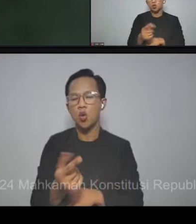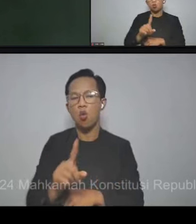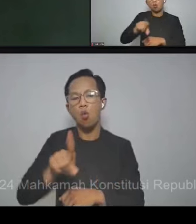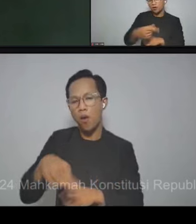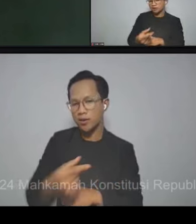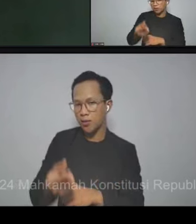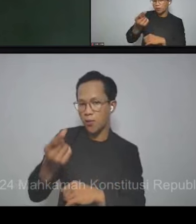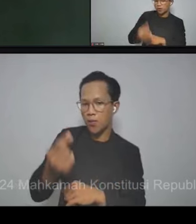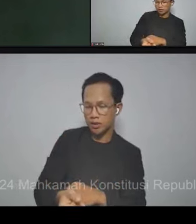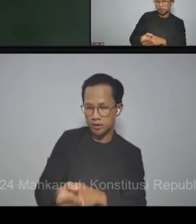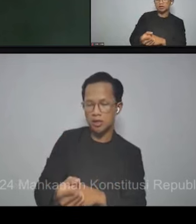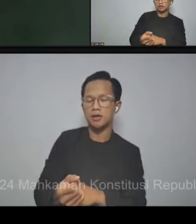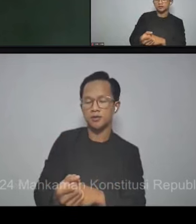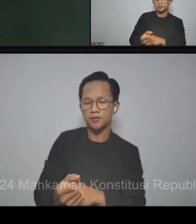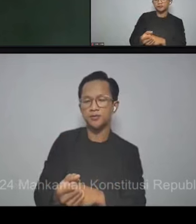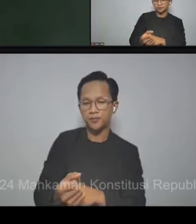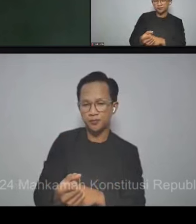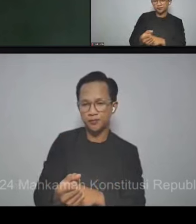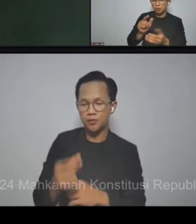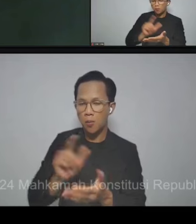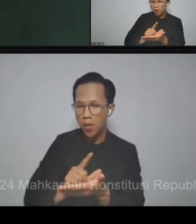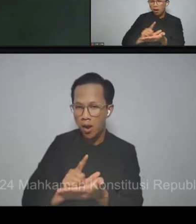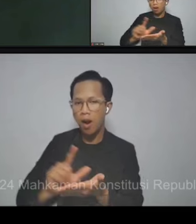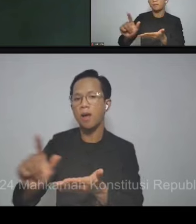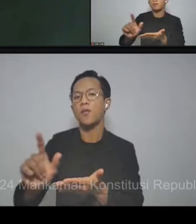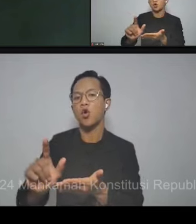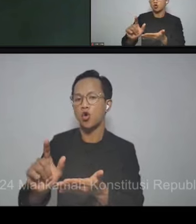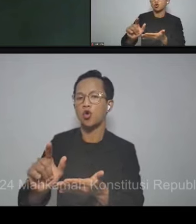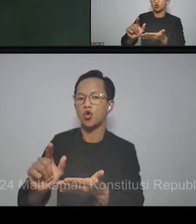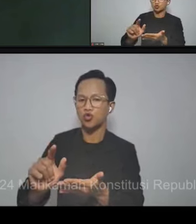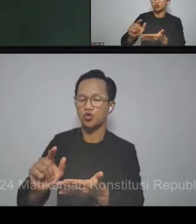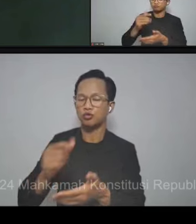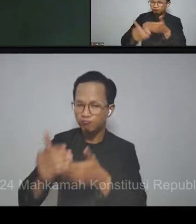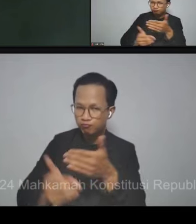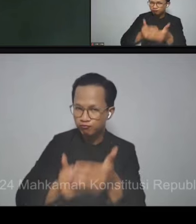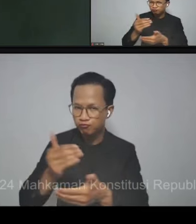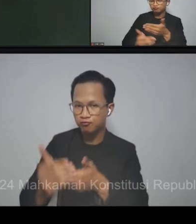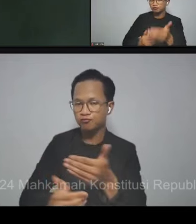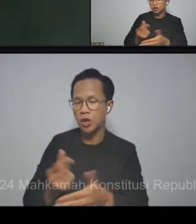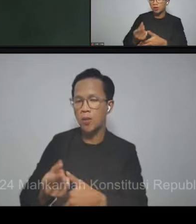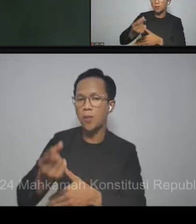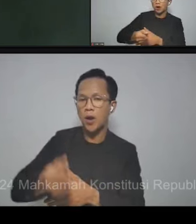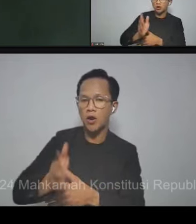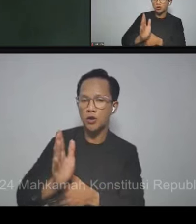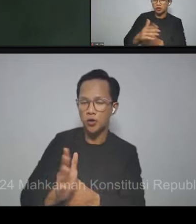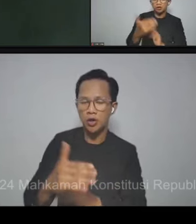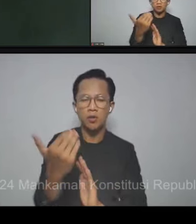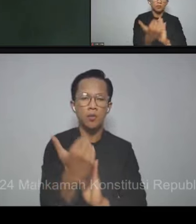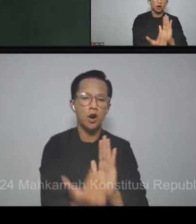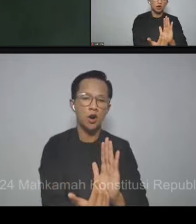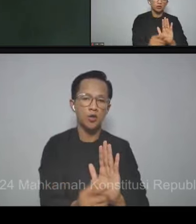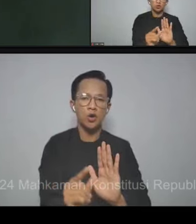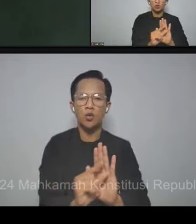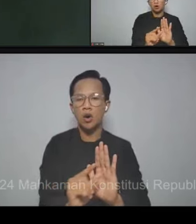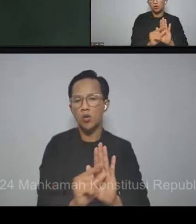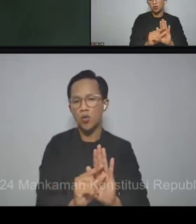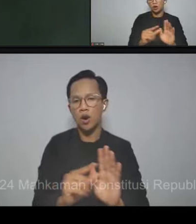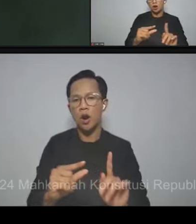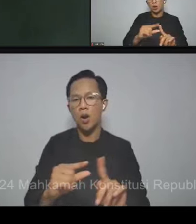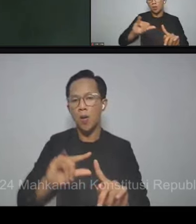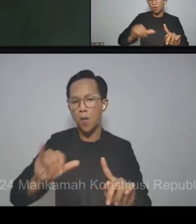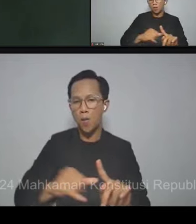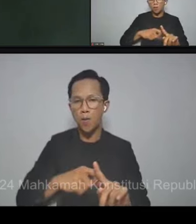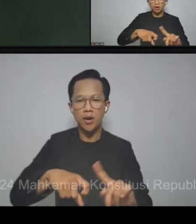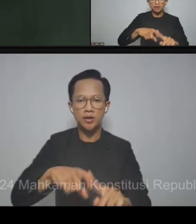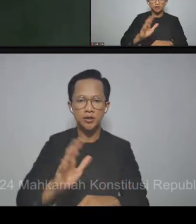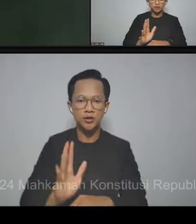assessment dan melaporkan secara teratur jumlah pajak yang terutang dan yang terelah dibayar sebagaimana ditentukan dalam peraturan perundang-undangan perpajakan Oleh karena itu melalui